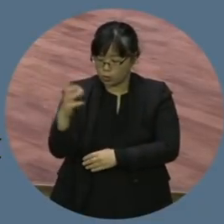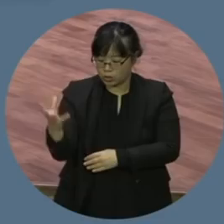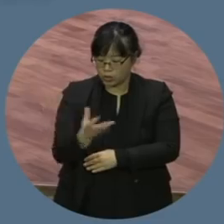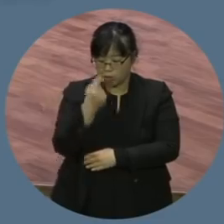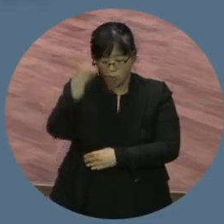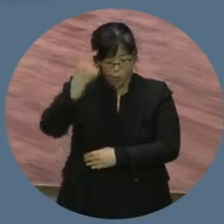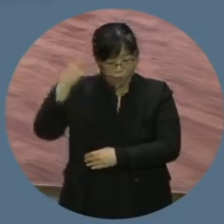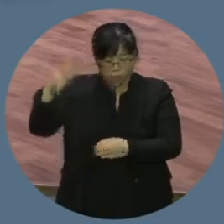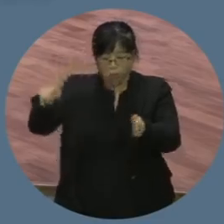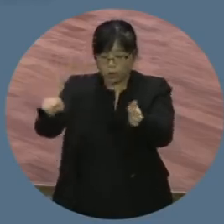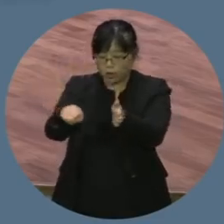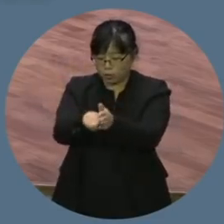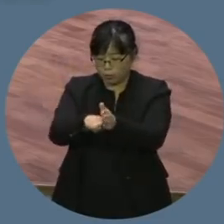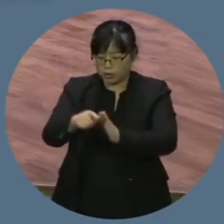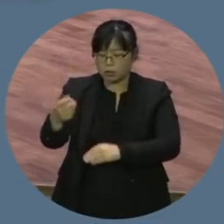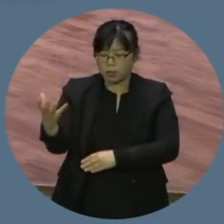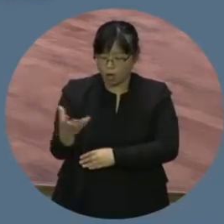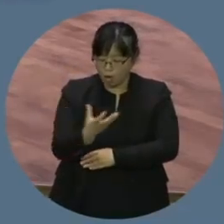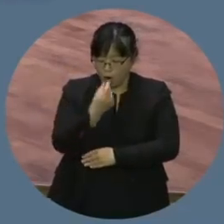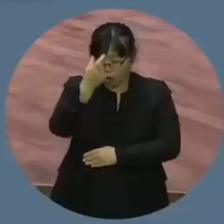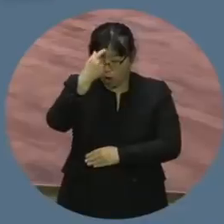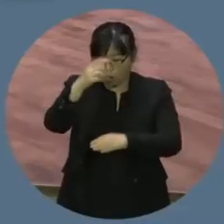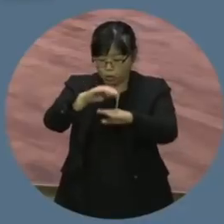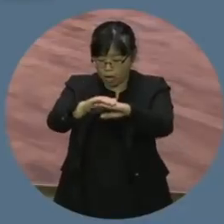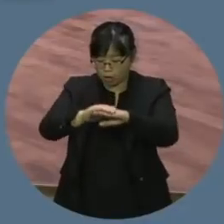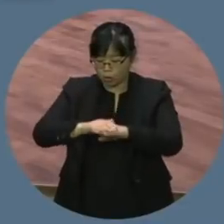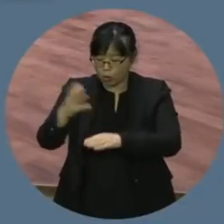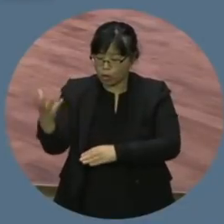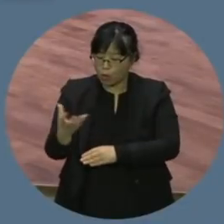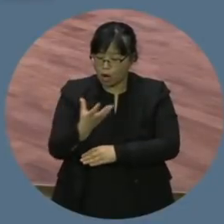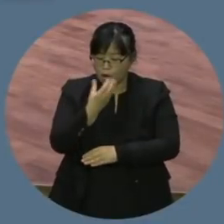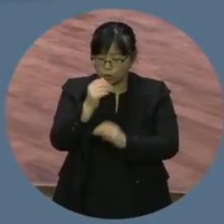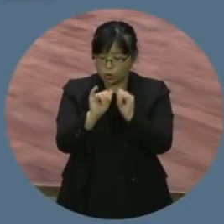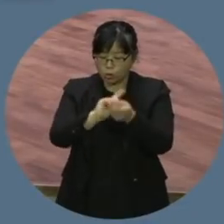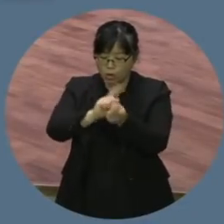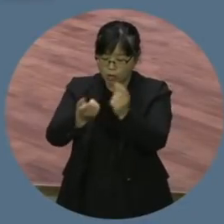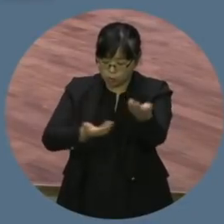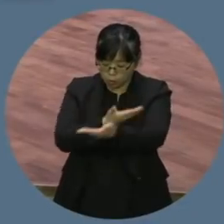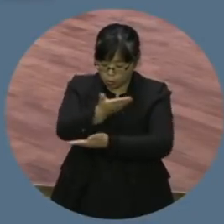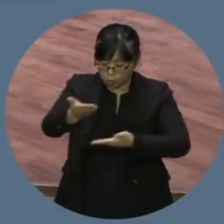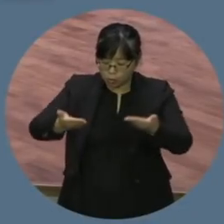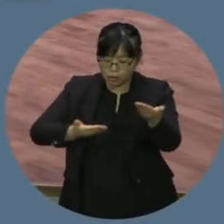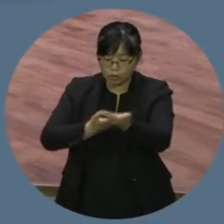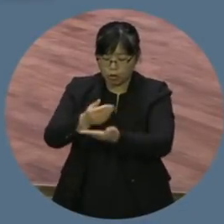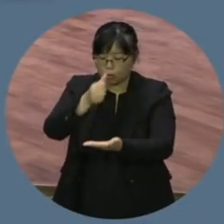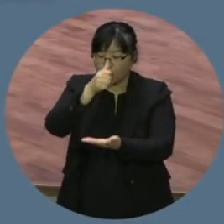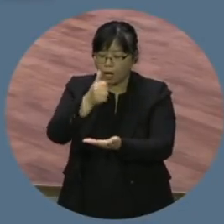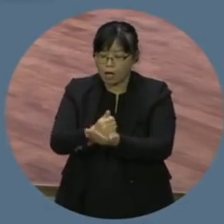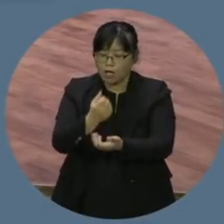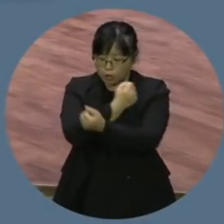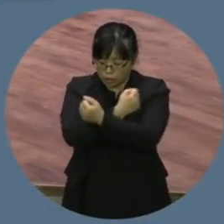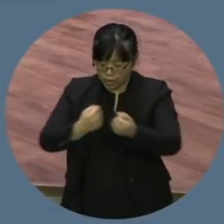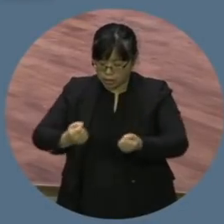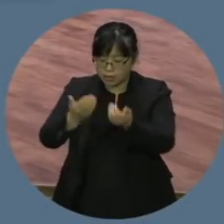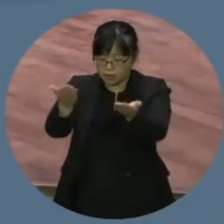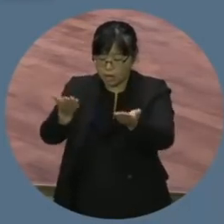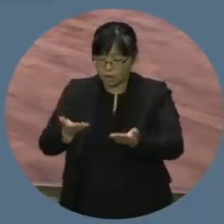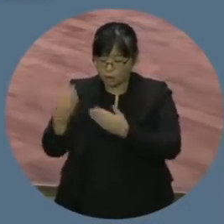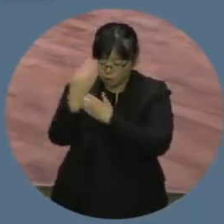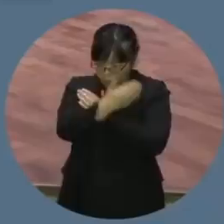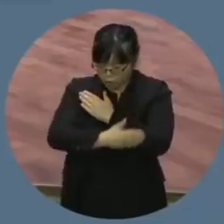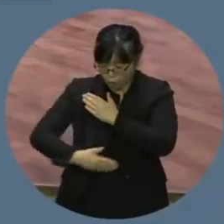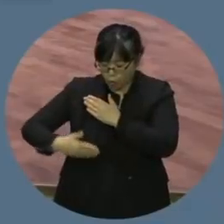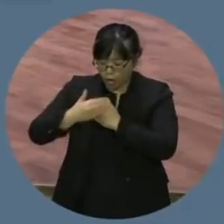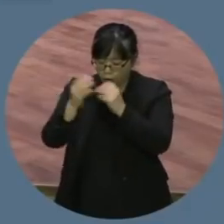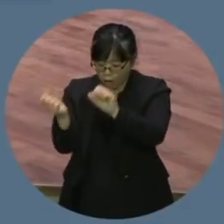심판하러 오시리라. 성령을 믿사오며 거룩한 공회와 성도가 서로 협동하는 것과 죄를